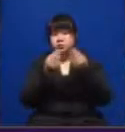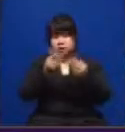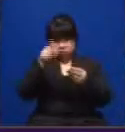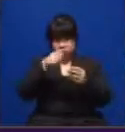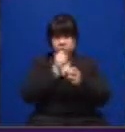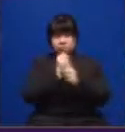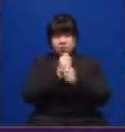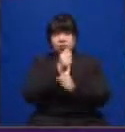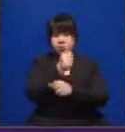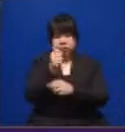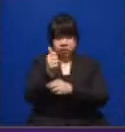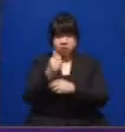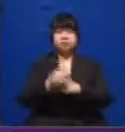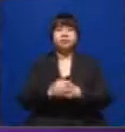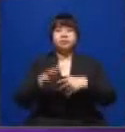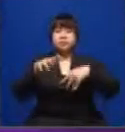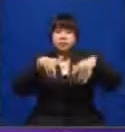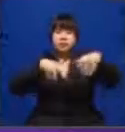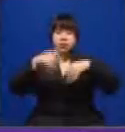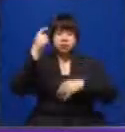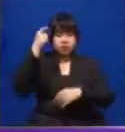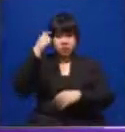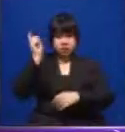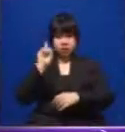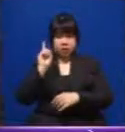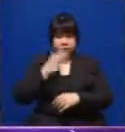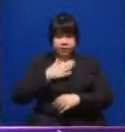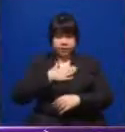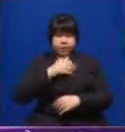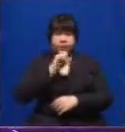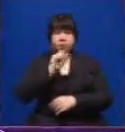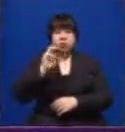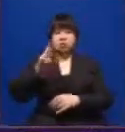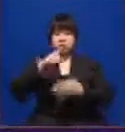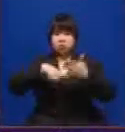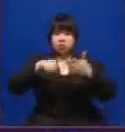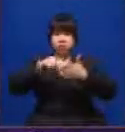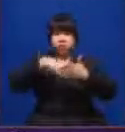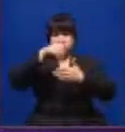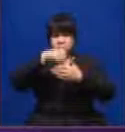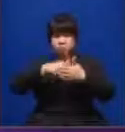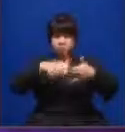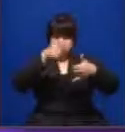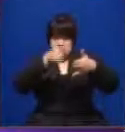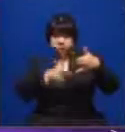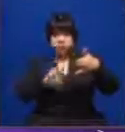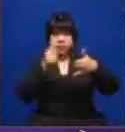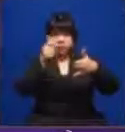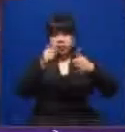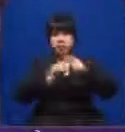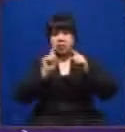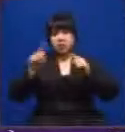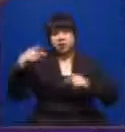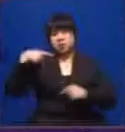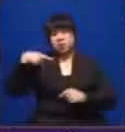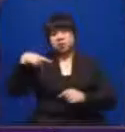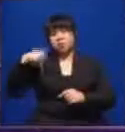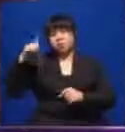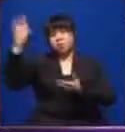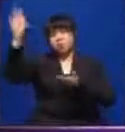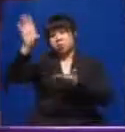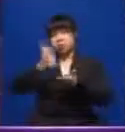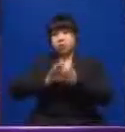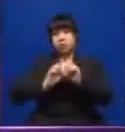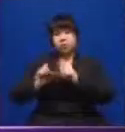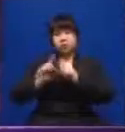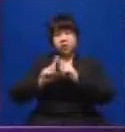ประชาชนส่วนใหญ่มั่นใจว่าสวที่ตนเองเลือกไปเป็นคนดีแต่ก็ยังกังวลว่าผลประโยชน์มหาศาลจะทำให้